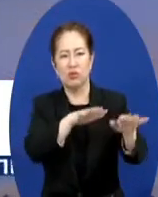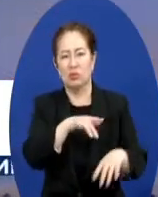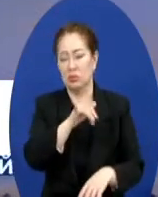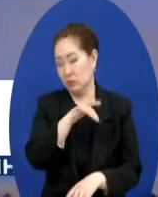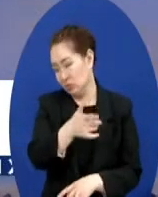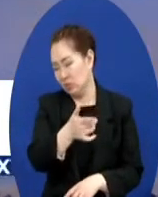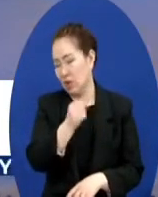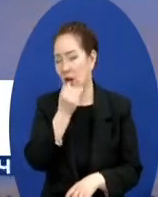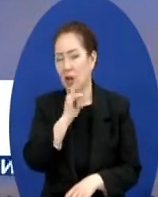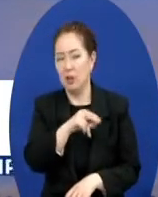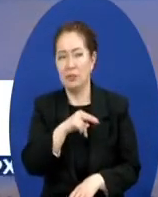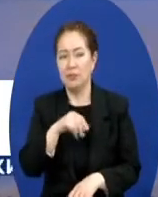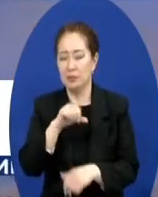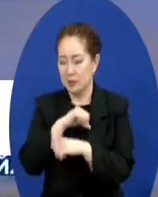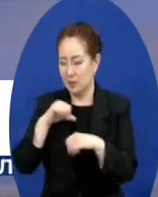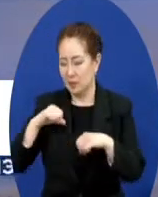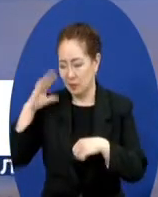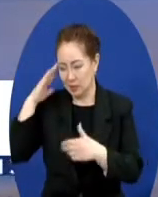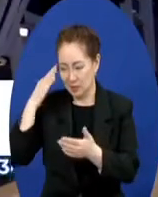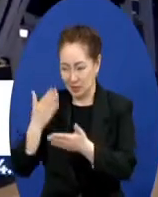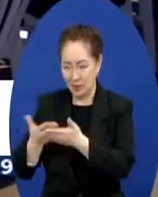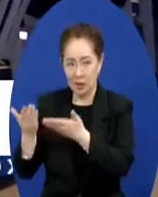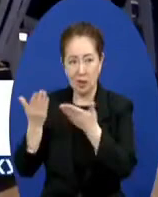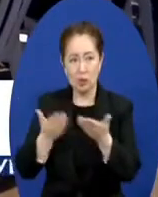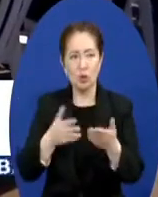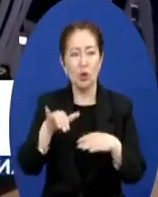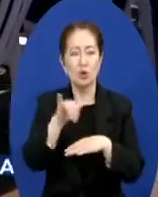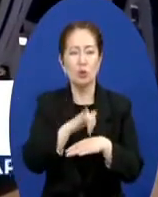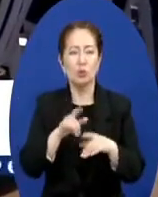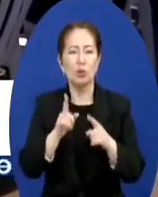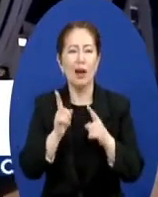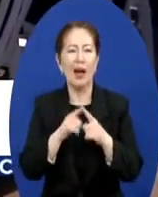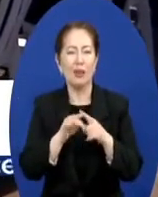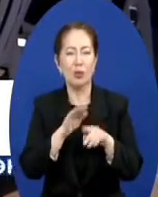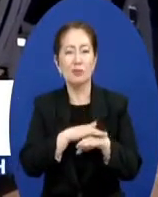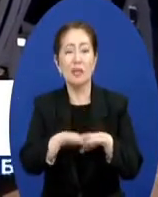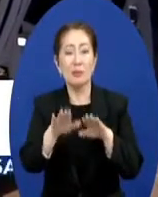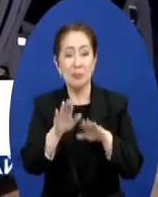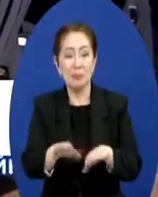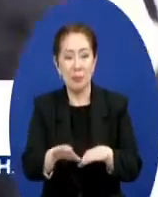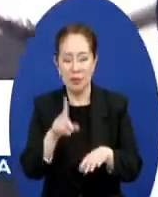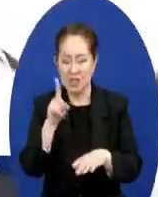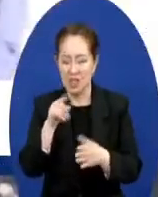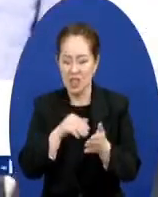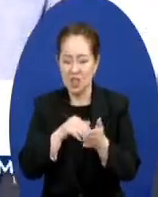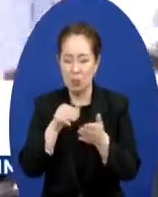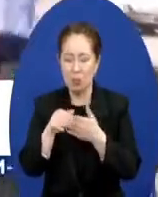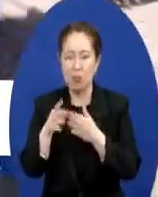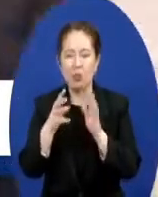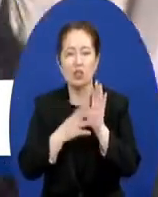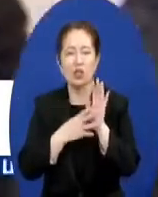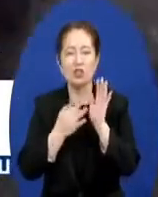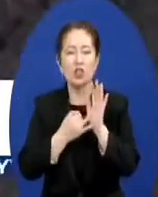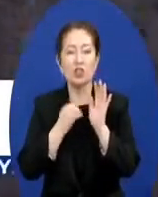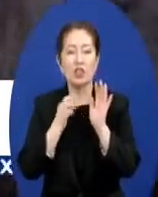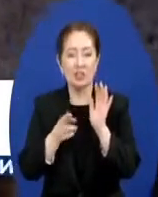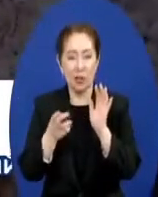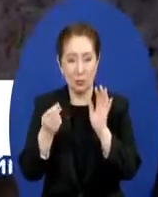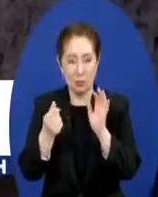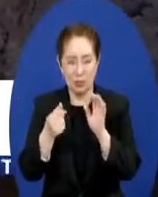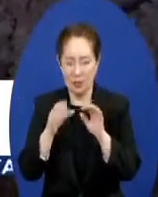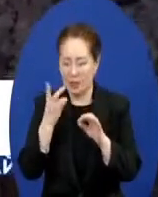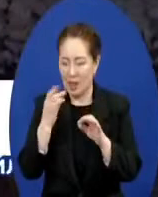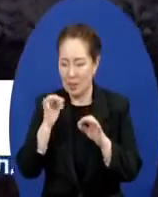бол. Иргэдийн саналд тулгуурлан сумын төв хатуучилт автозам тавина. Нэг тэрбум 97 сая төгрөгийн бүсийн